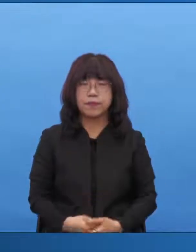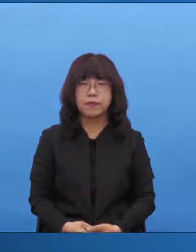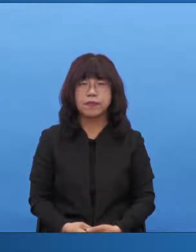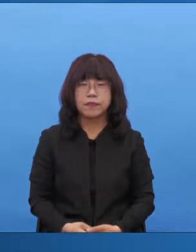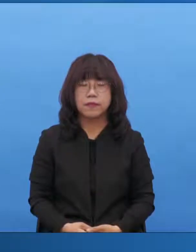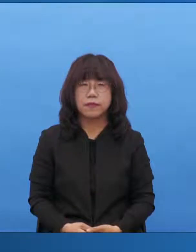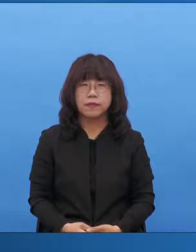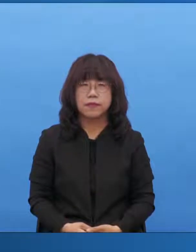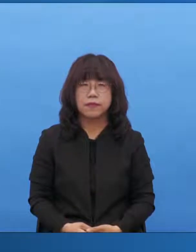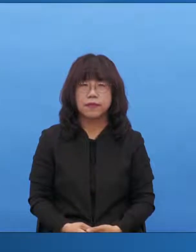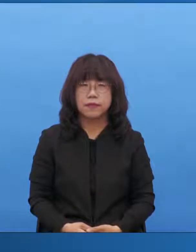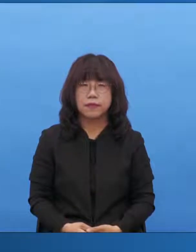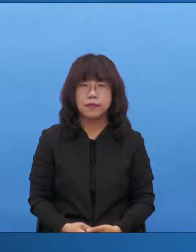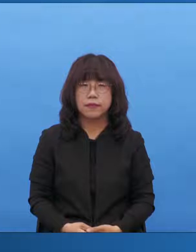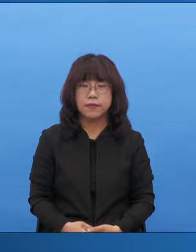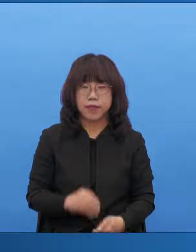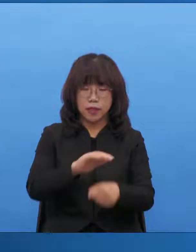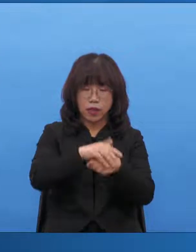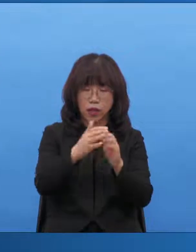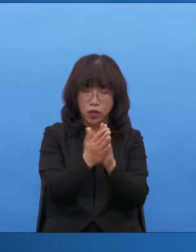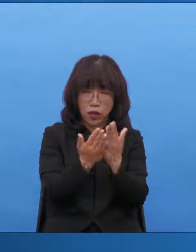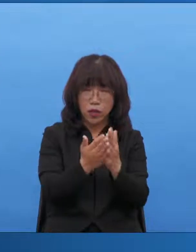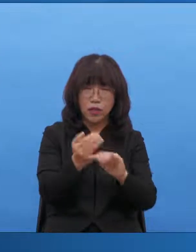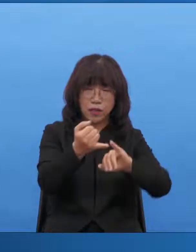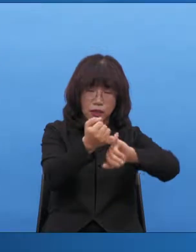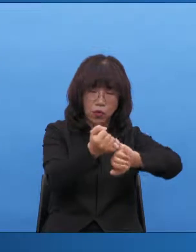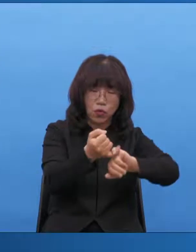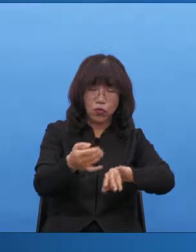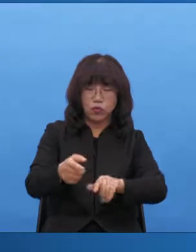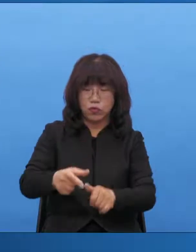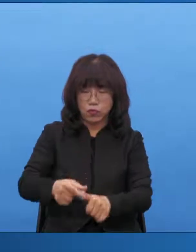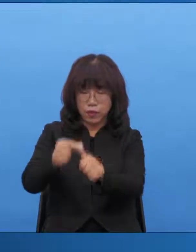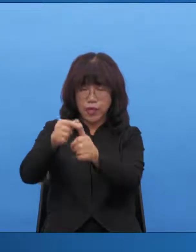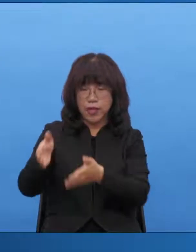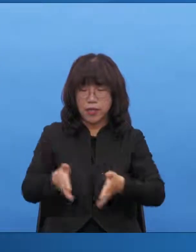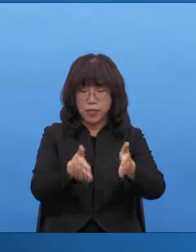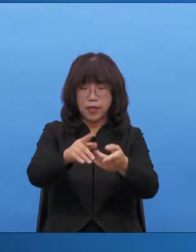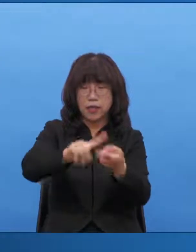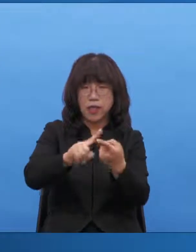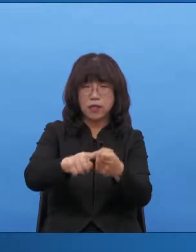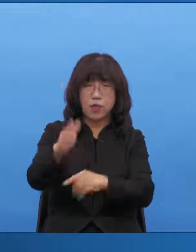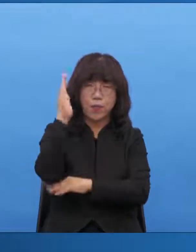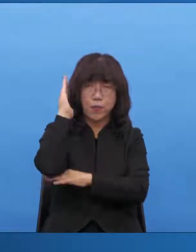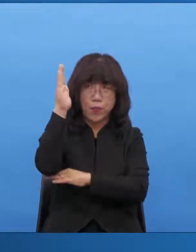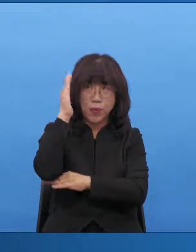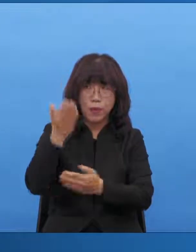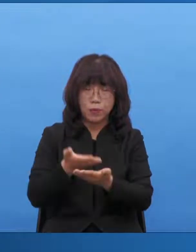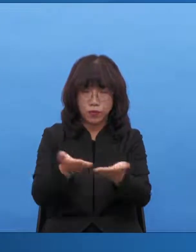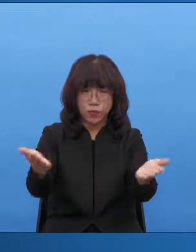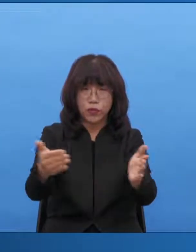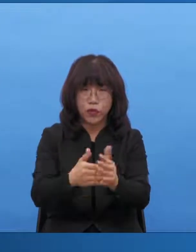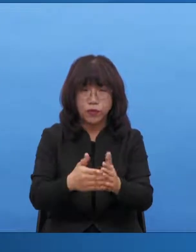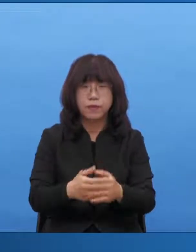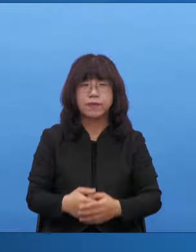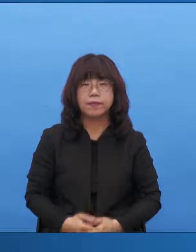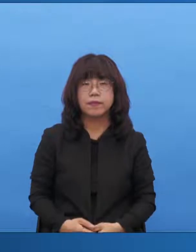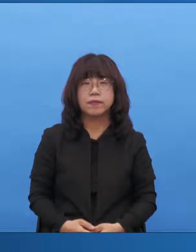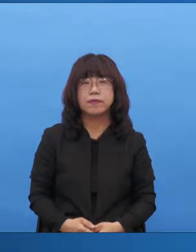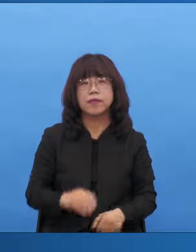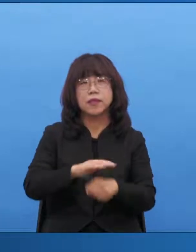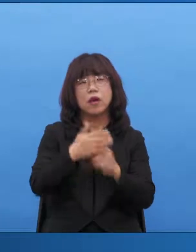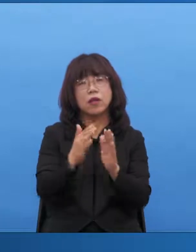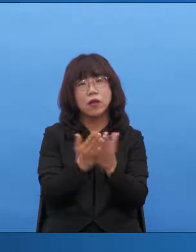훈련에서 유광수 목사는 성경 약속, 구원의 길이란 제목으로 강의했습니다. 성경의